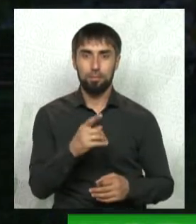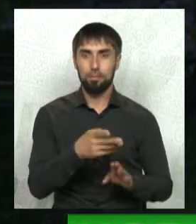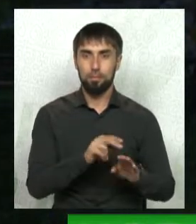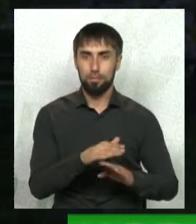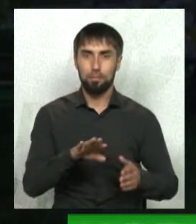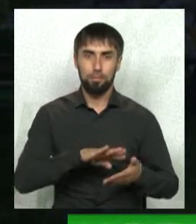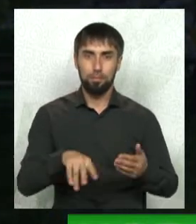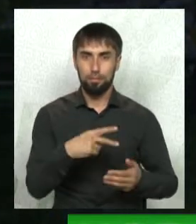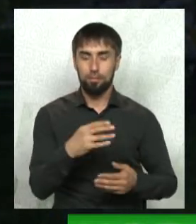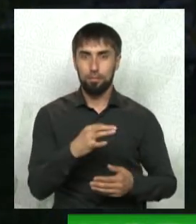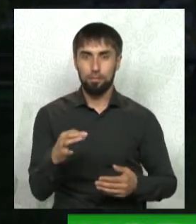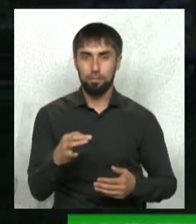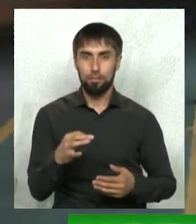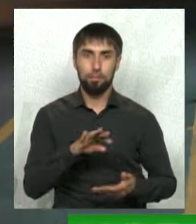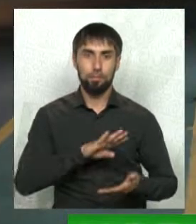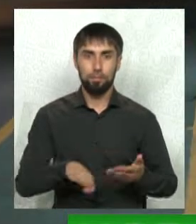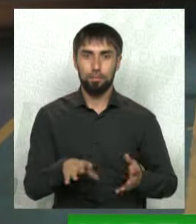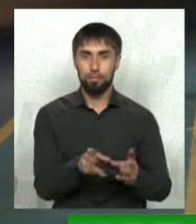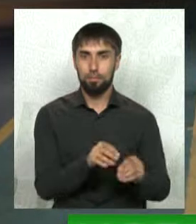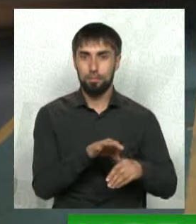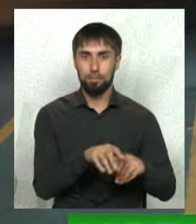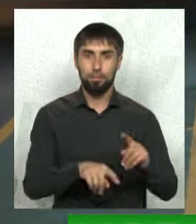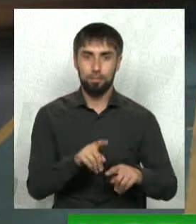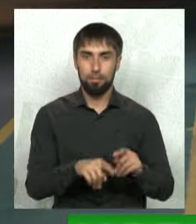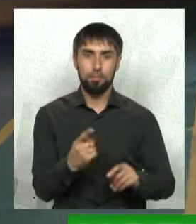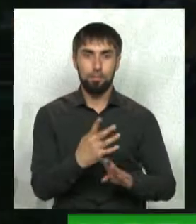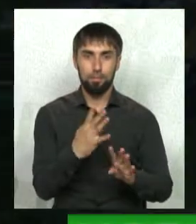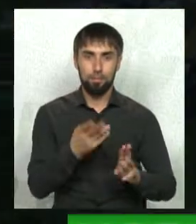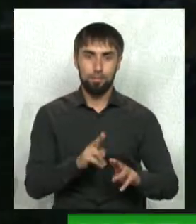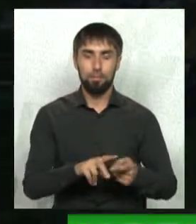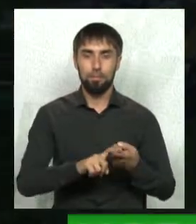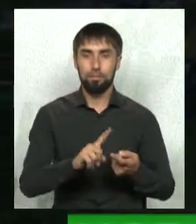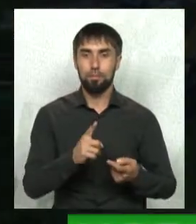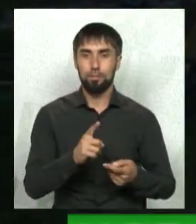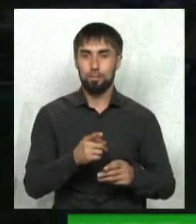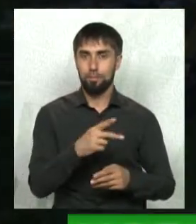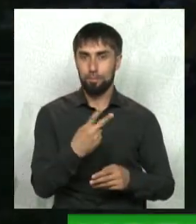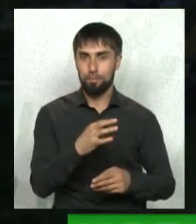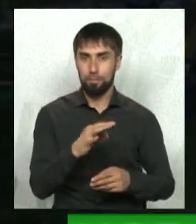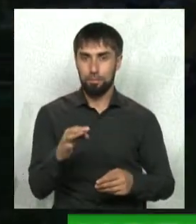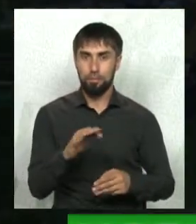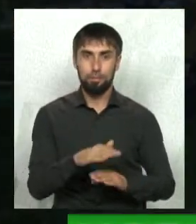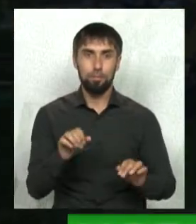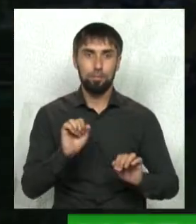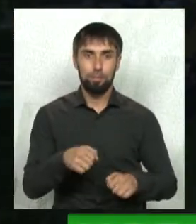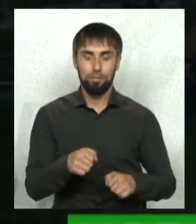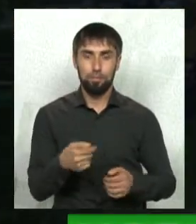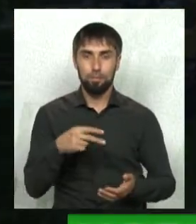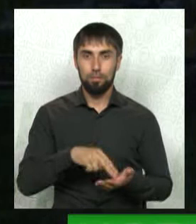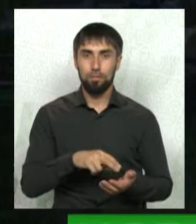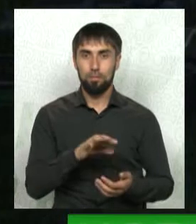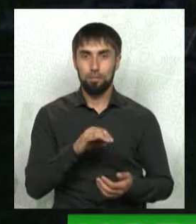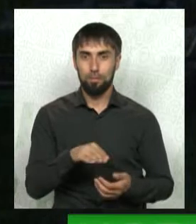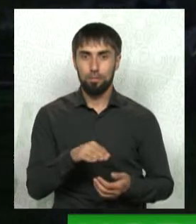после 22:00 без сопровождения родителей. В первую очередь это связано с тем, что после 22:00 дети могут стать как